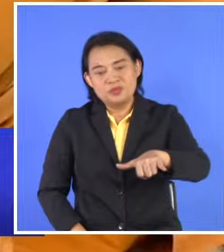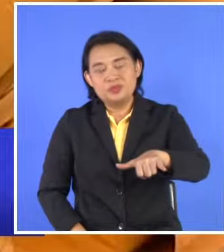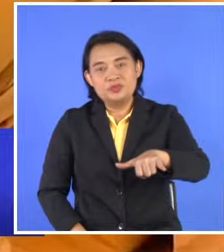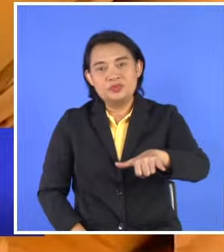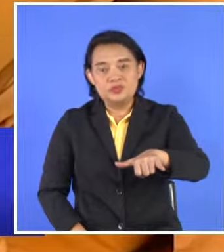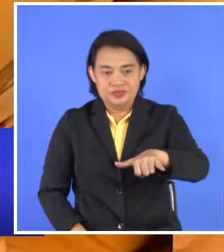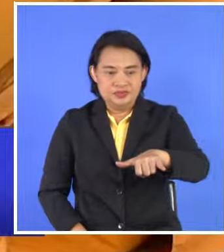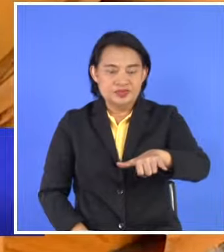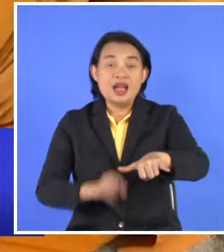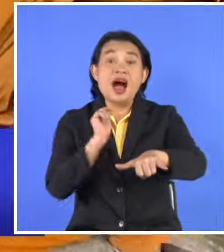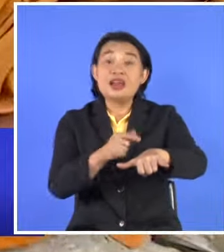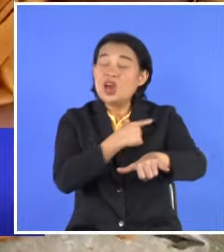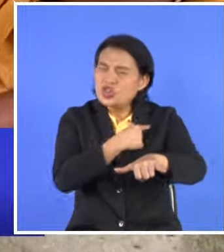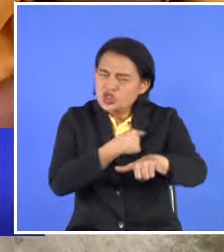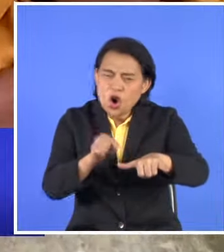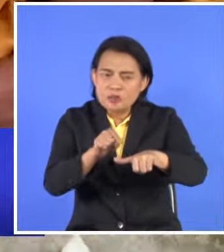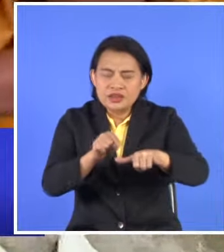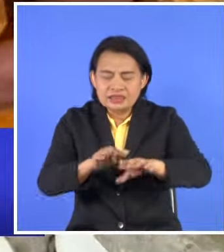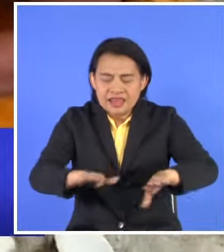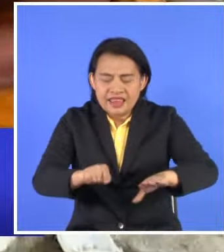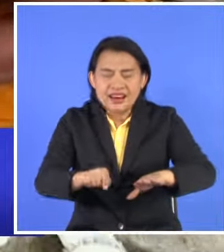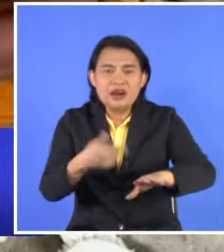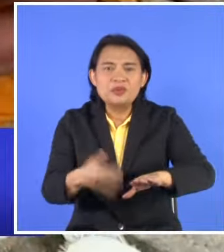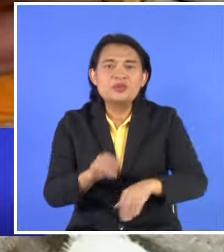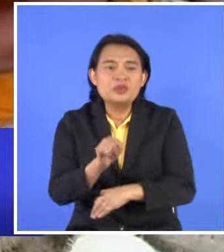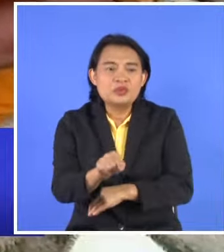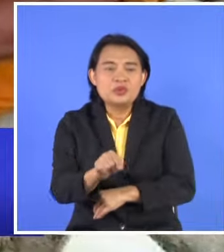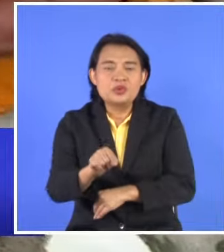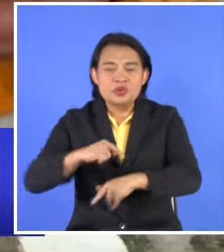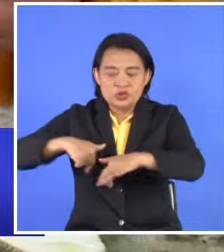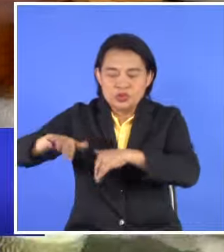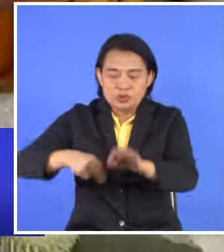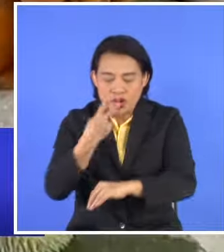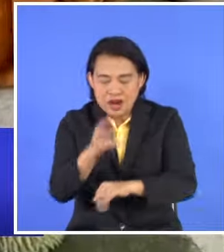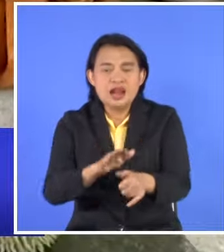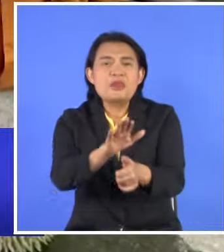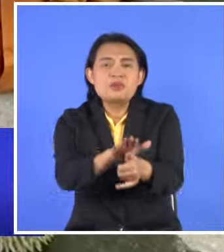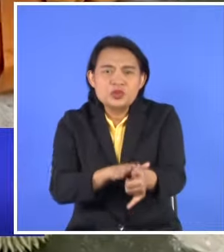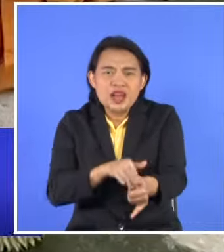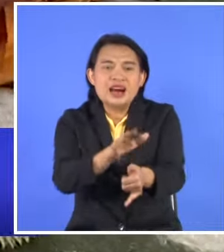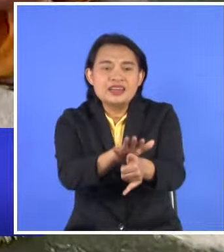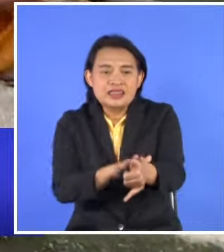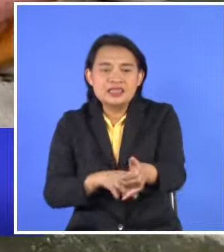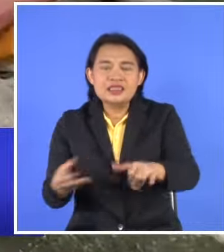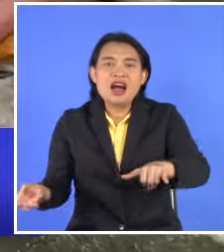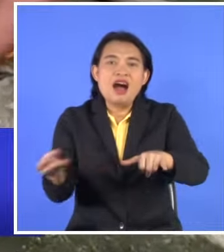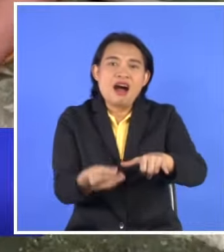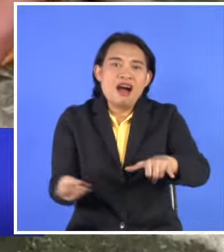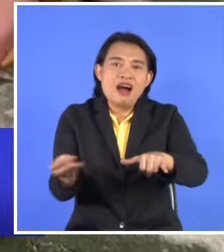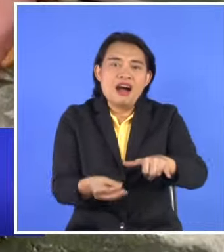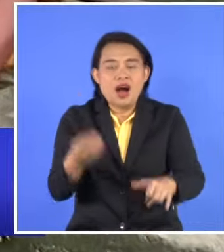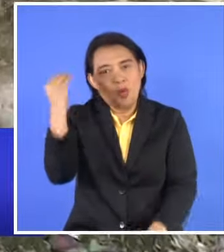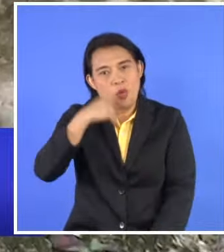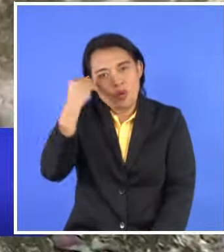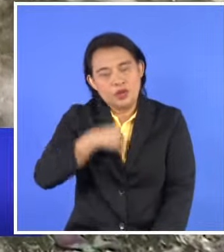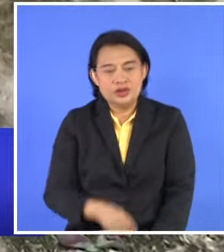แพนเค้กเนี่ยชอบกินทุเรียนมาตั้งแต่เด็กๆเลยนะนี่ชาวบ้านชาวช่องมาก็เอ็นดูว่าอย่างงั้นเถอะก็ยื่นให้กินอยู่เรื่อยเลยนะครับจนกระทั่ง